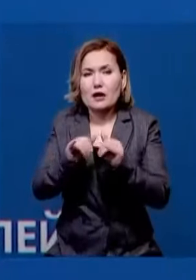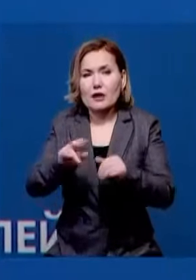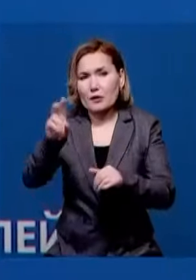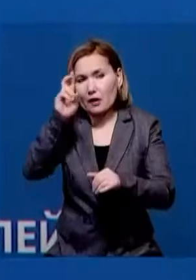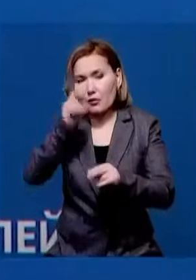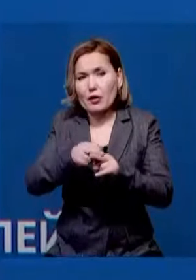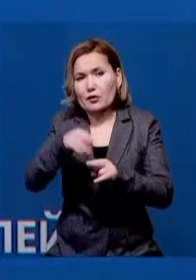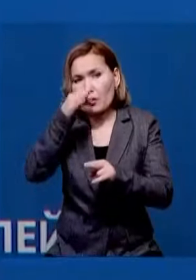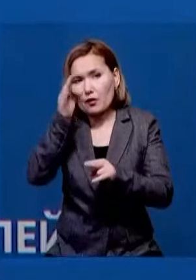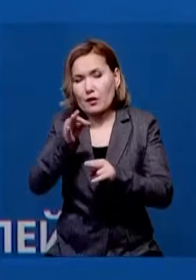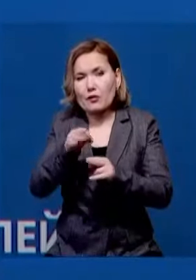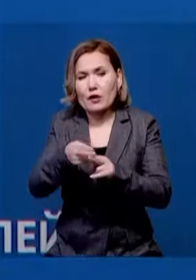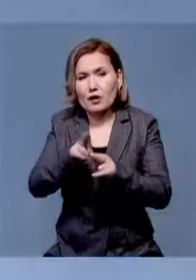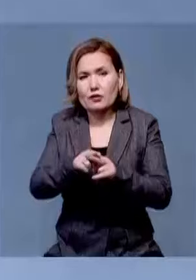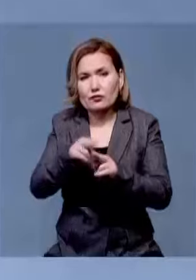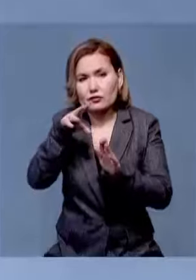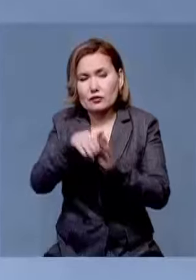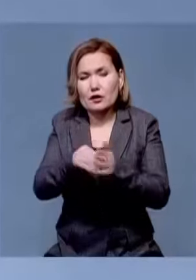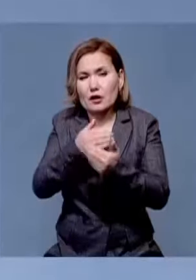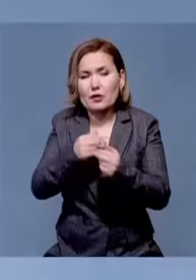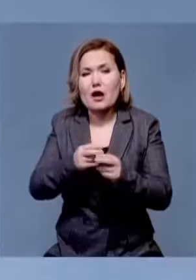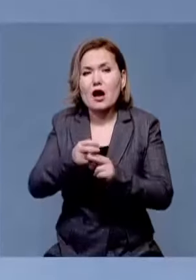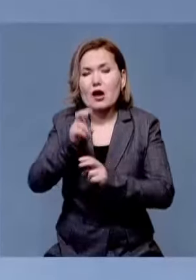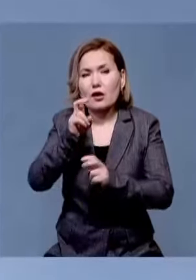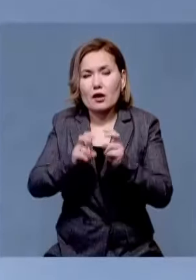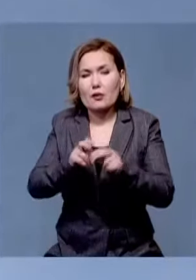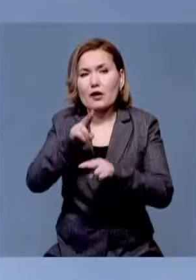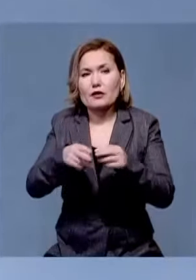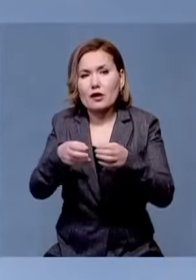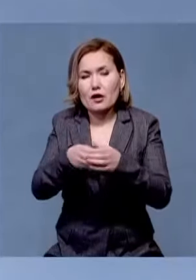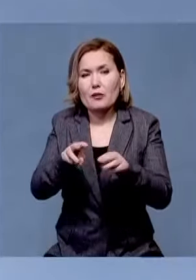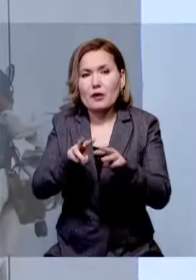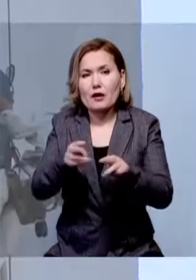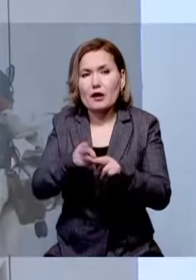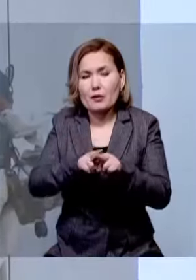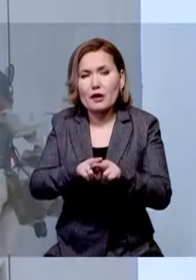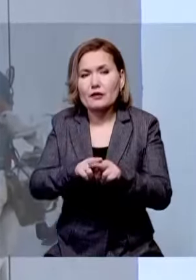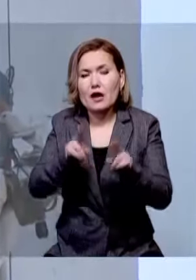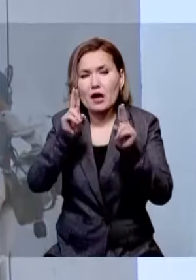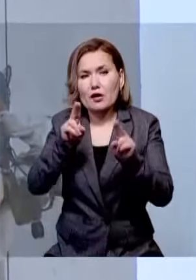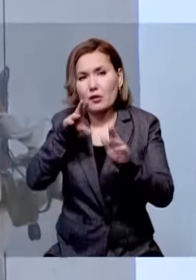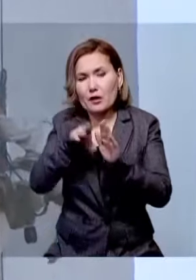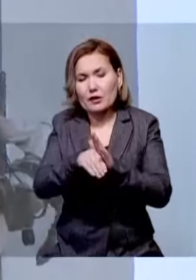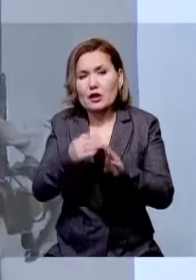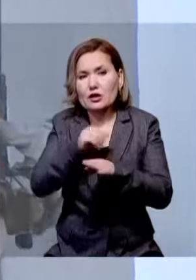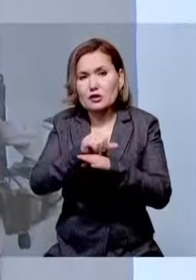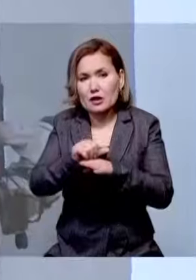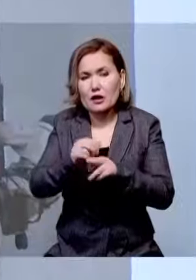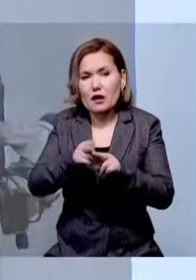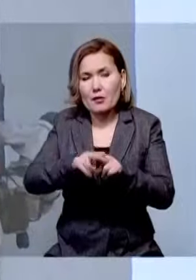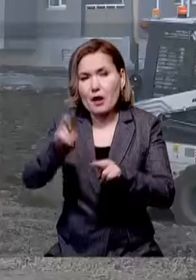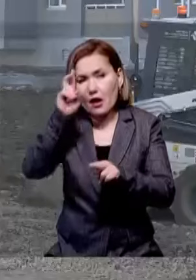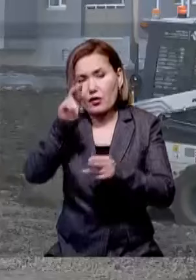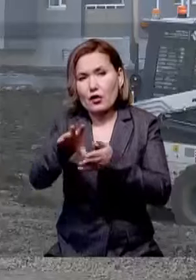елдердің тәжірибесі де мүлдем ескерілмеген. Өнеркәсіп және құрылыс министрлігі болса, нормаларды енгізу барысында шет мемлекеттер